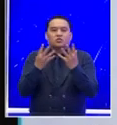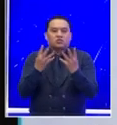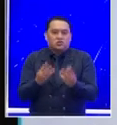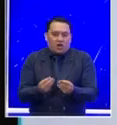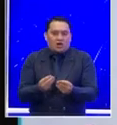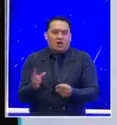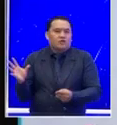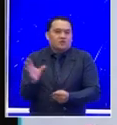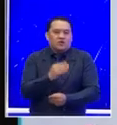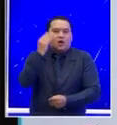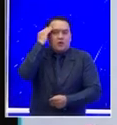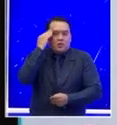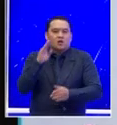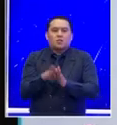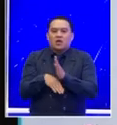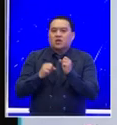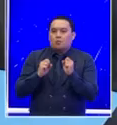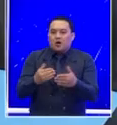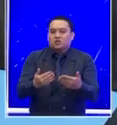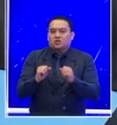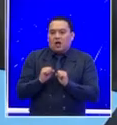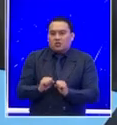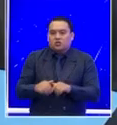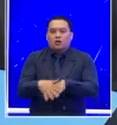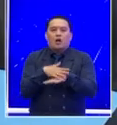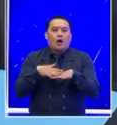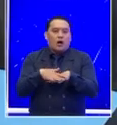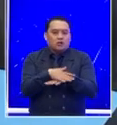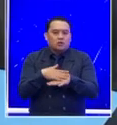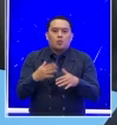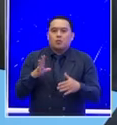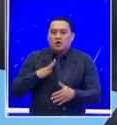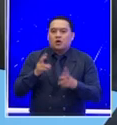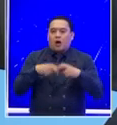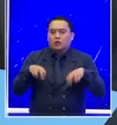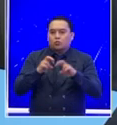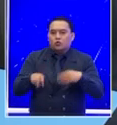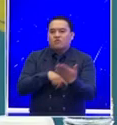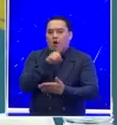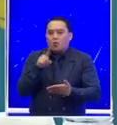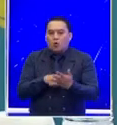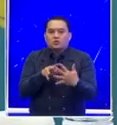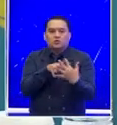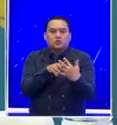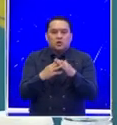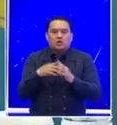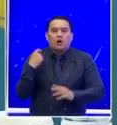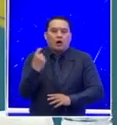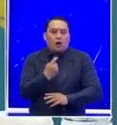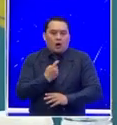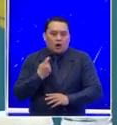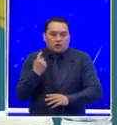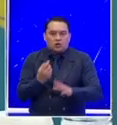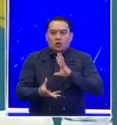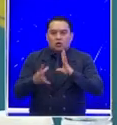принимает максимальные меры по обеспечению защиты населения. Были рассмотрены также вопросы сельскохозяйственного сектора. По